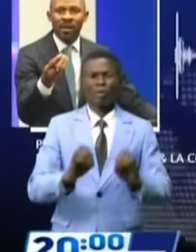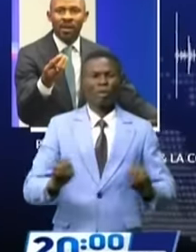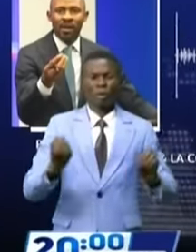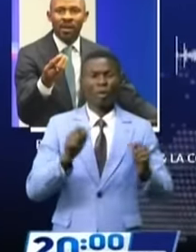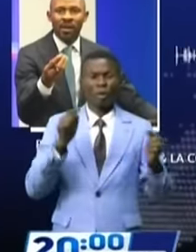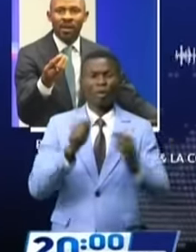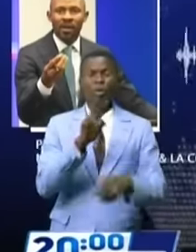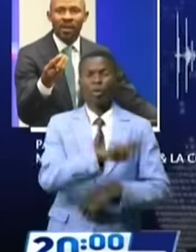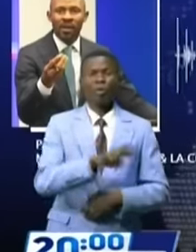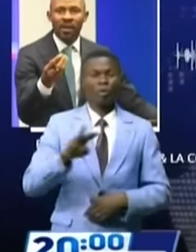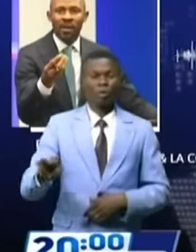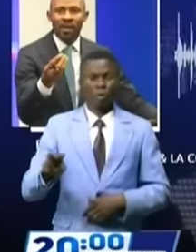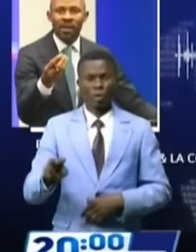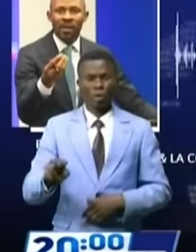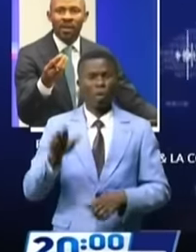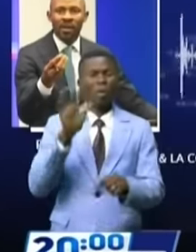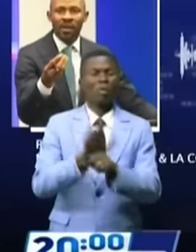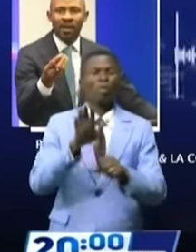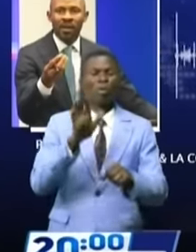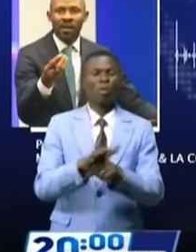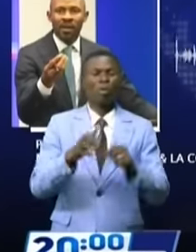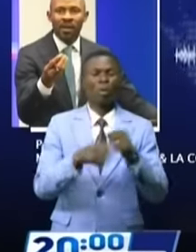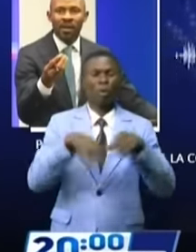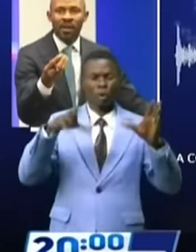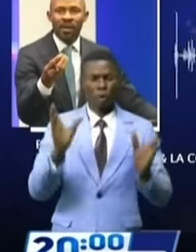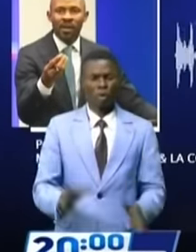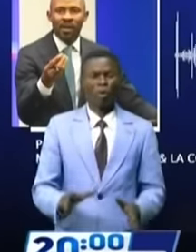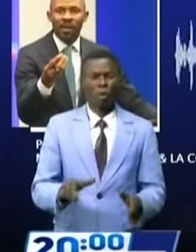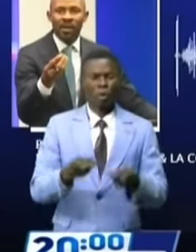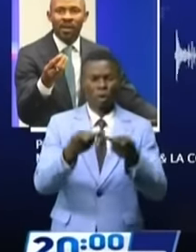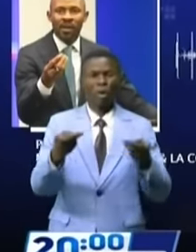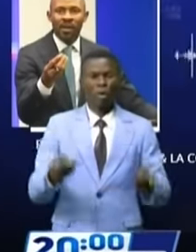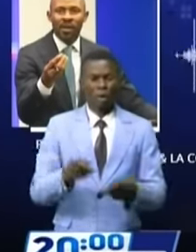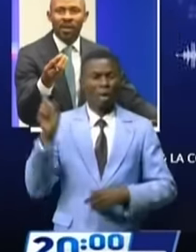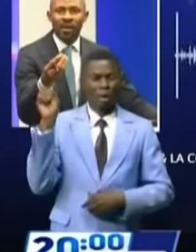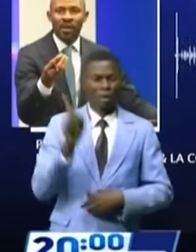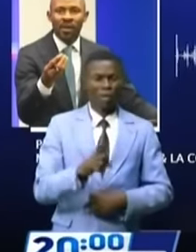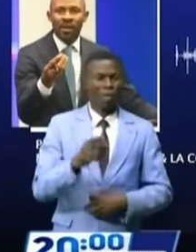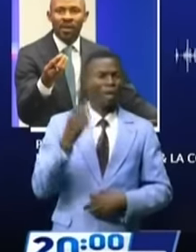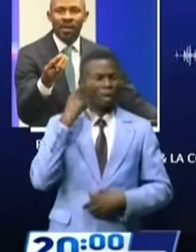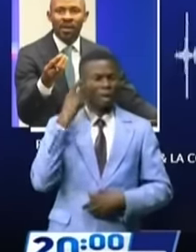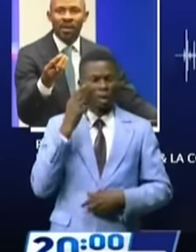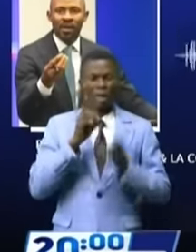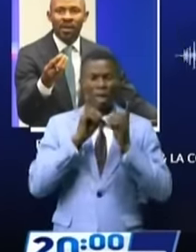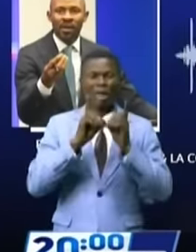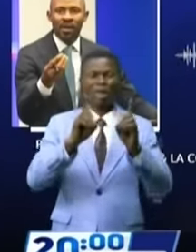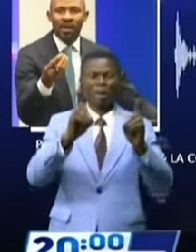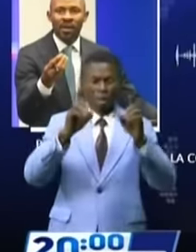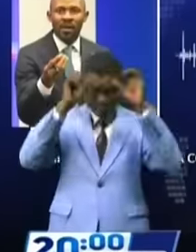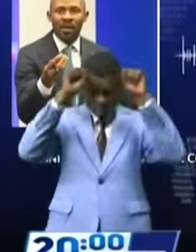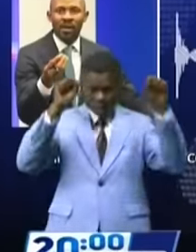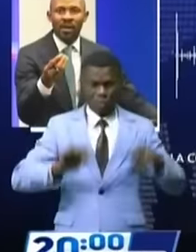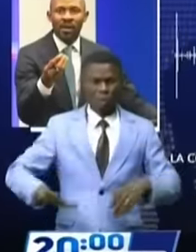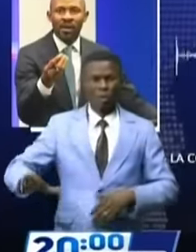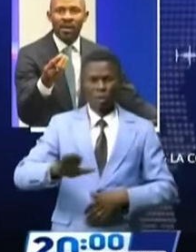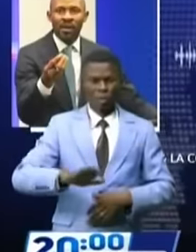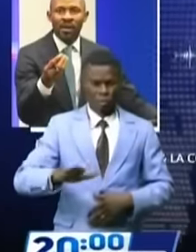Jusqu'à 22h, il y avait des milliers de Congolais à la place de la Poste qui sont venus écouter les discours du président de la